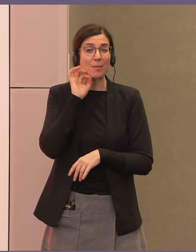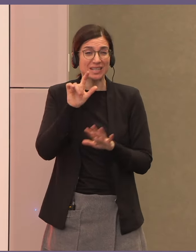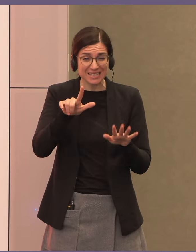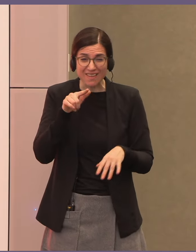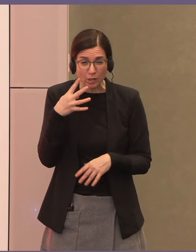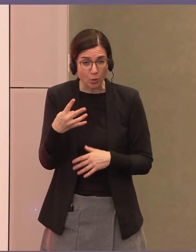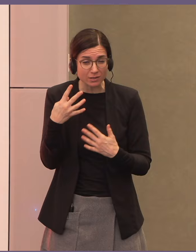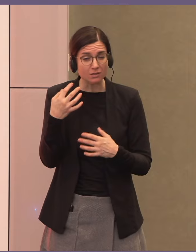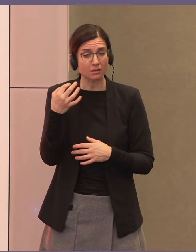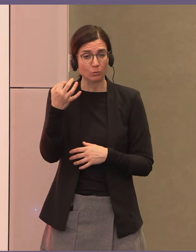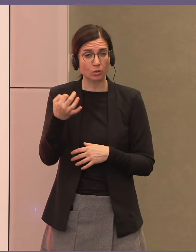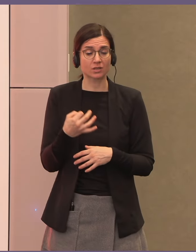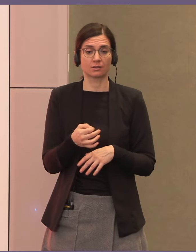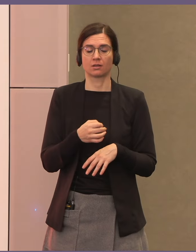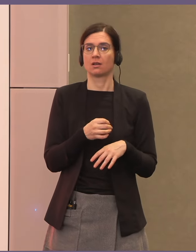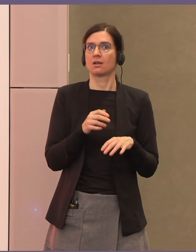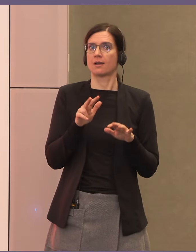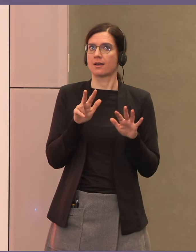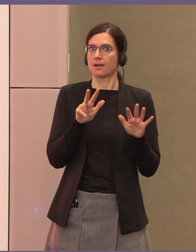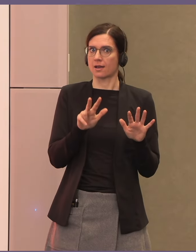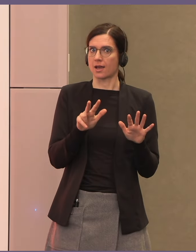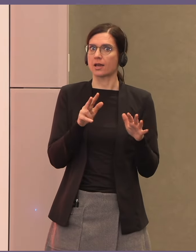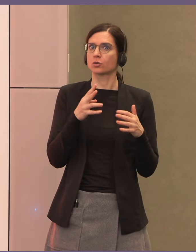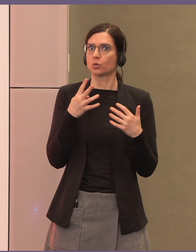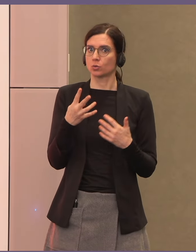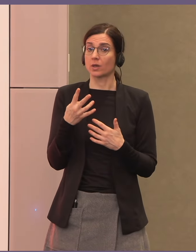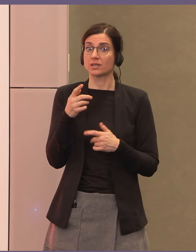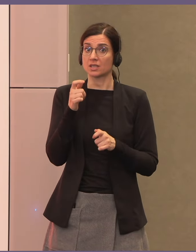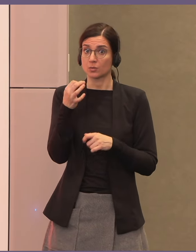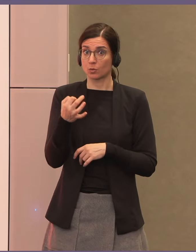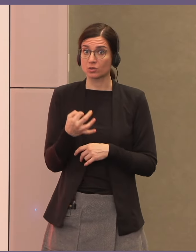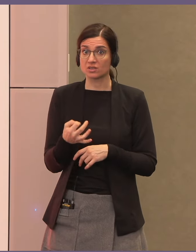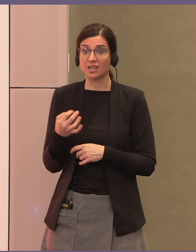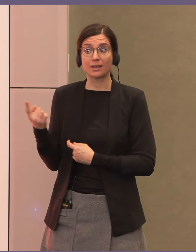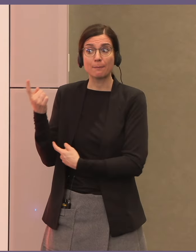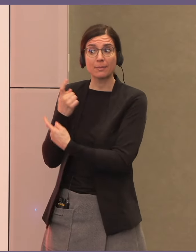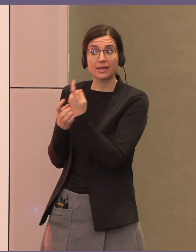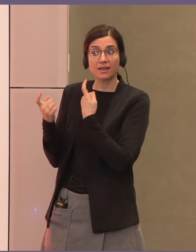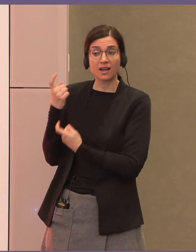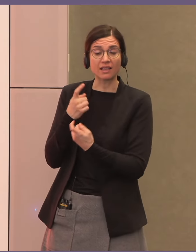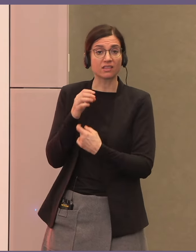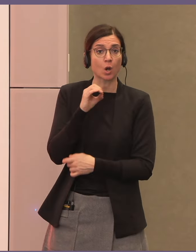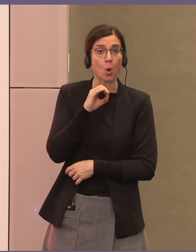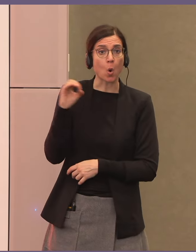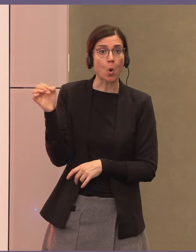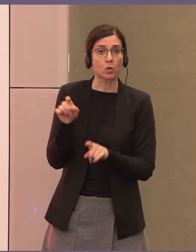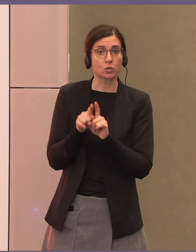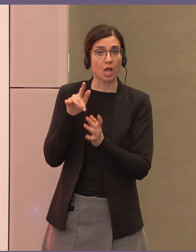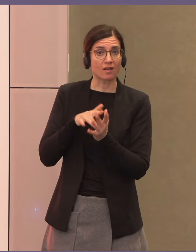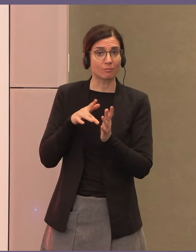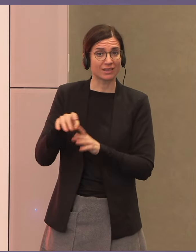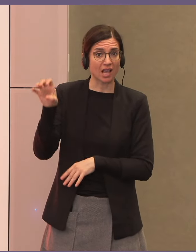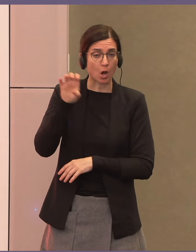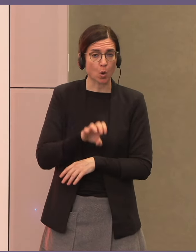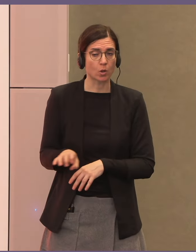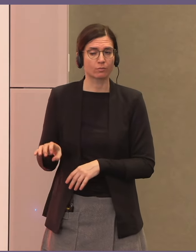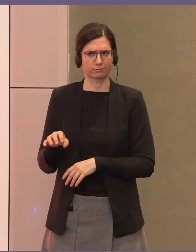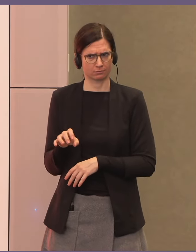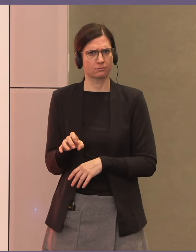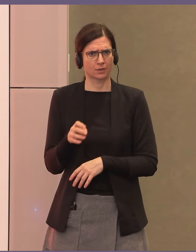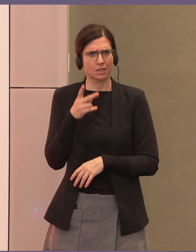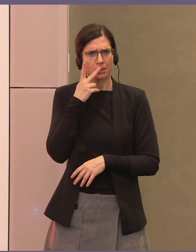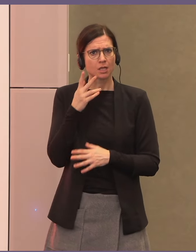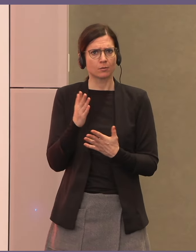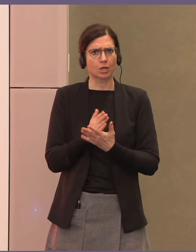sind und 98% davon MigrantInnen, hauptsächlich aus Ost und Mitteleuropa, wird deutlich,